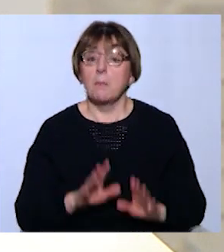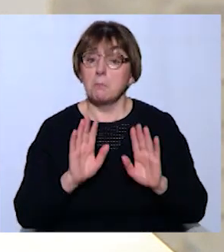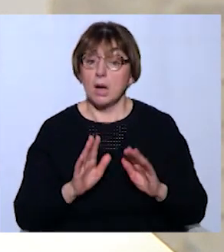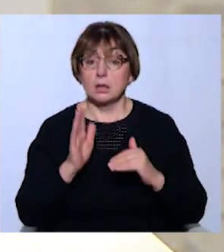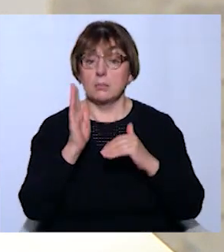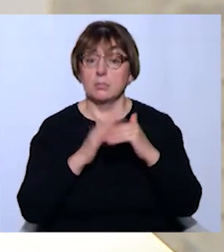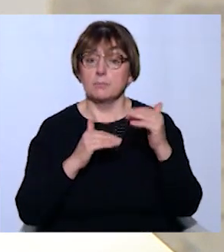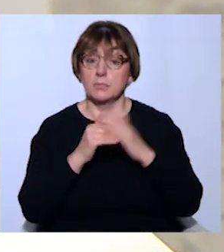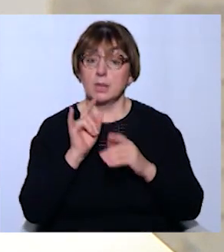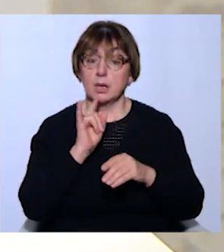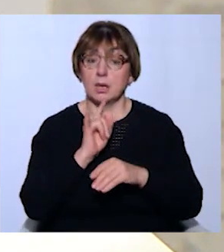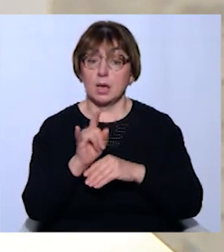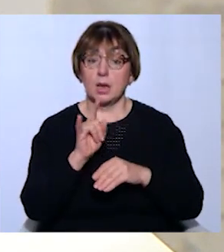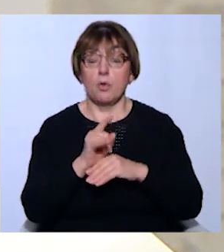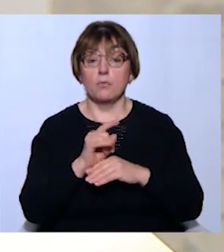ხელოვნური